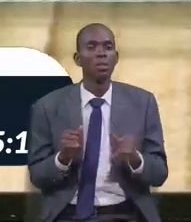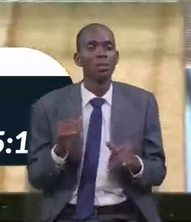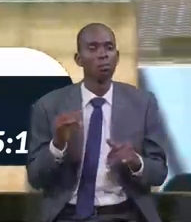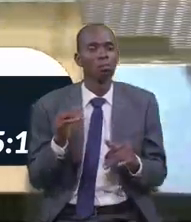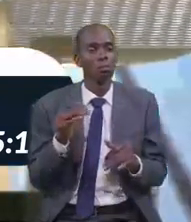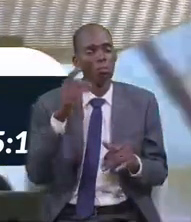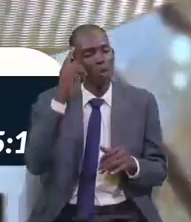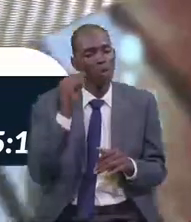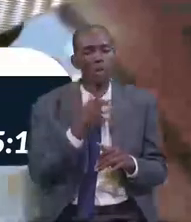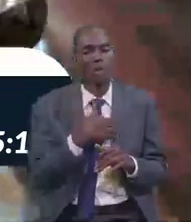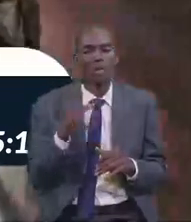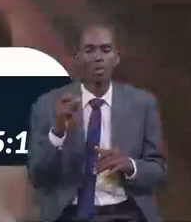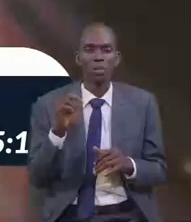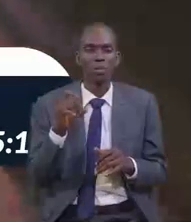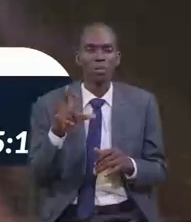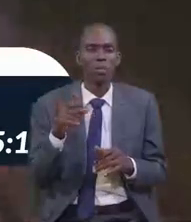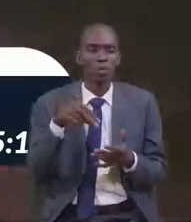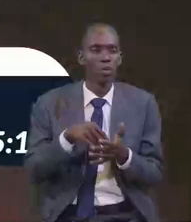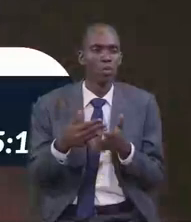peuple. Il a dit,